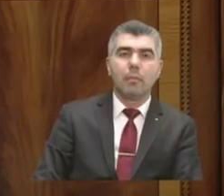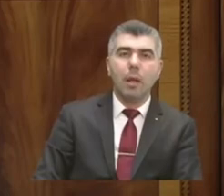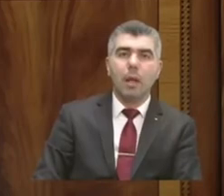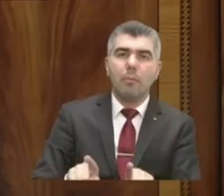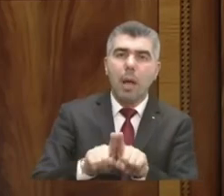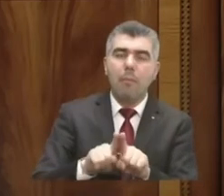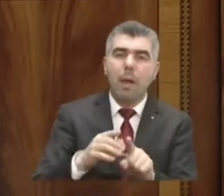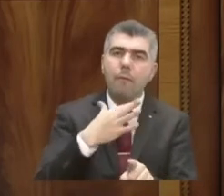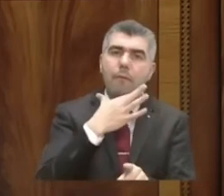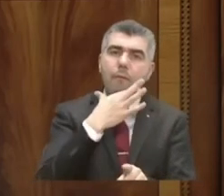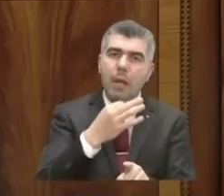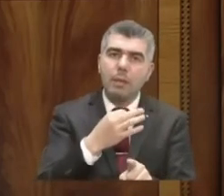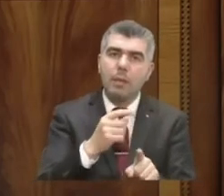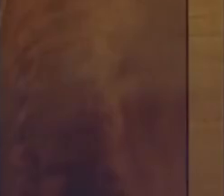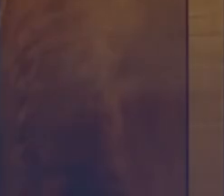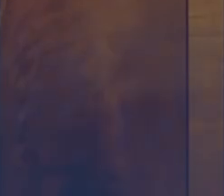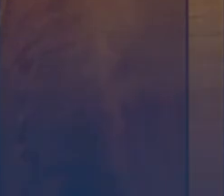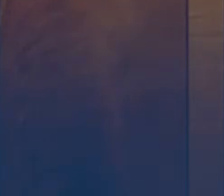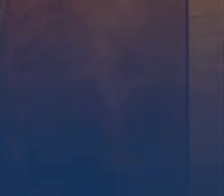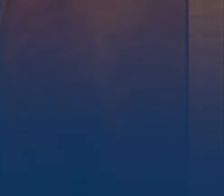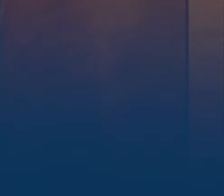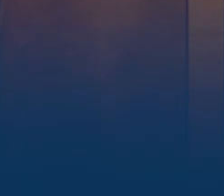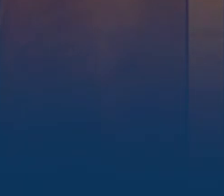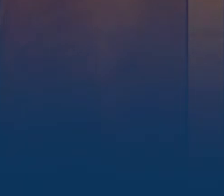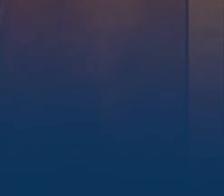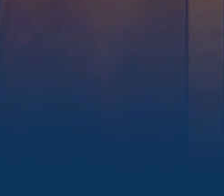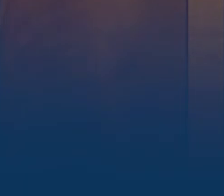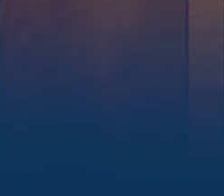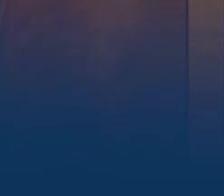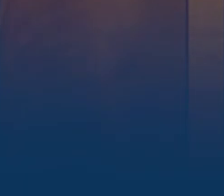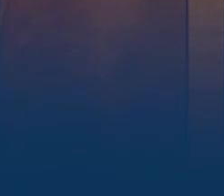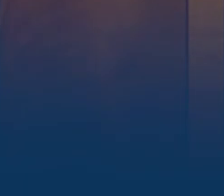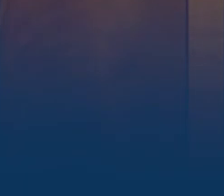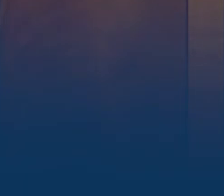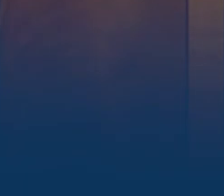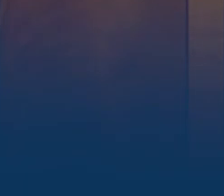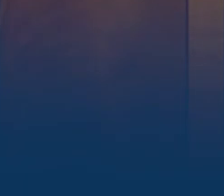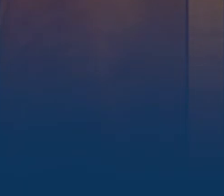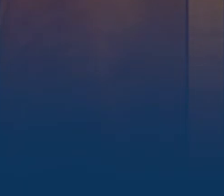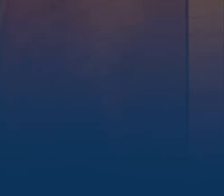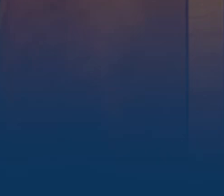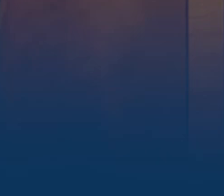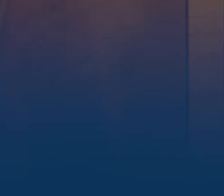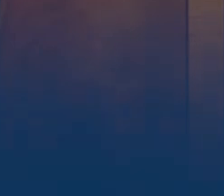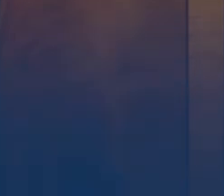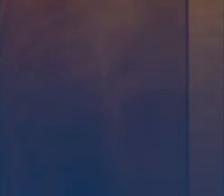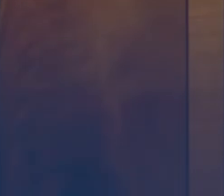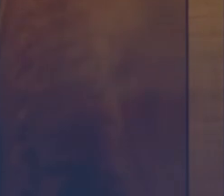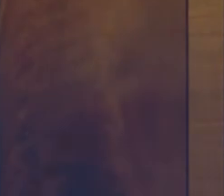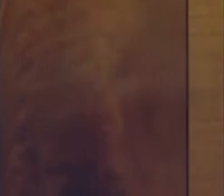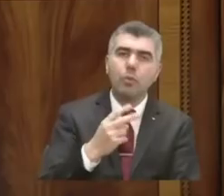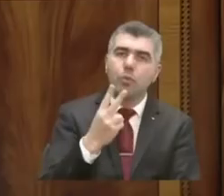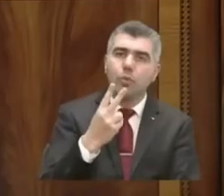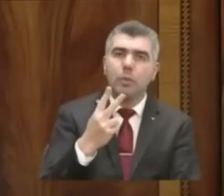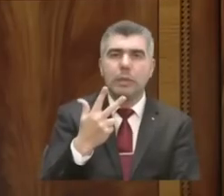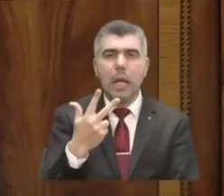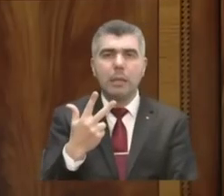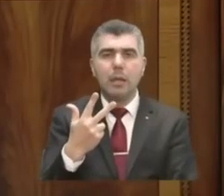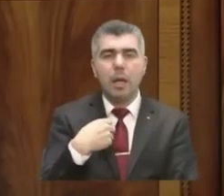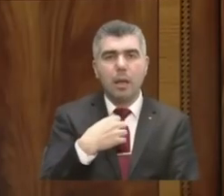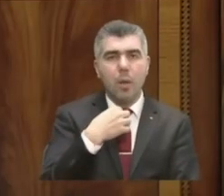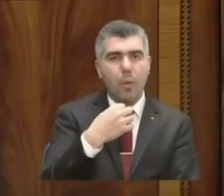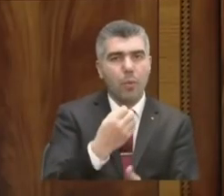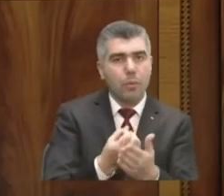التسهيلات ديال الاستثمار. التسهيلات ديال الاستثمار، انا الى سمحتوا نتكلم على جوج ولا ثلاثه الحوايج.